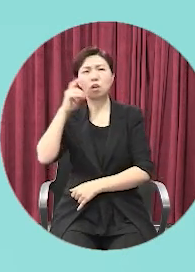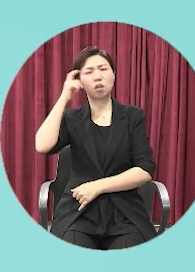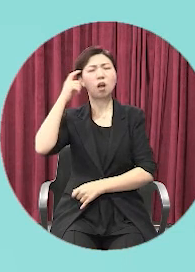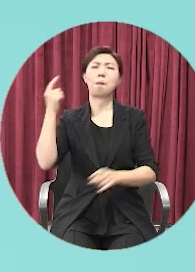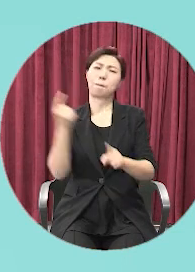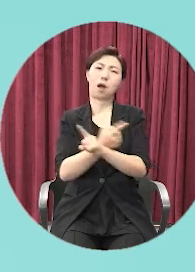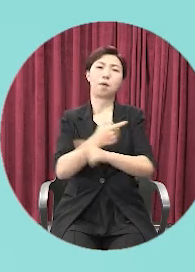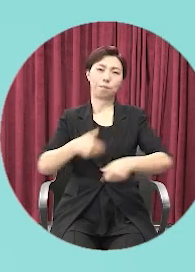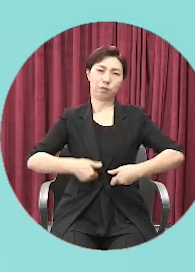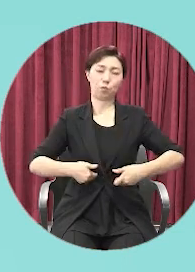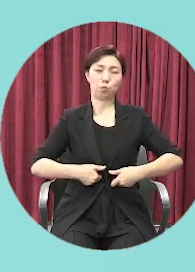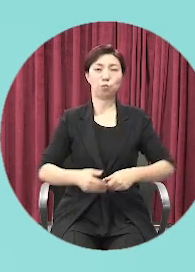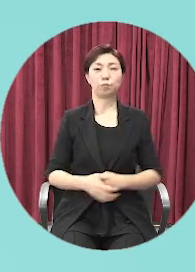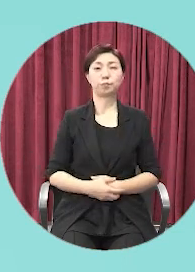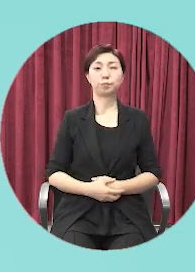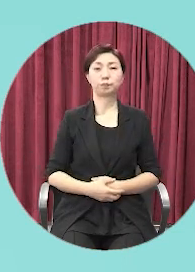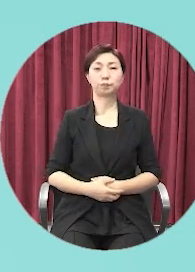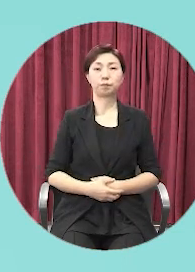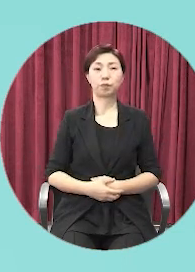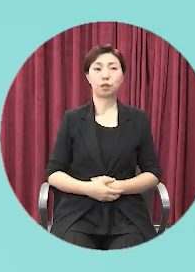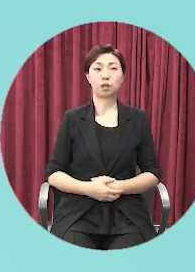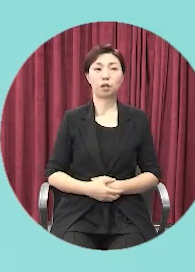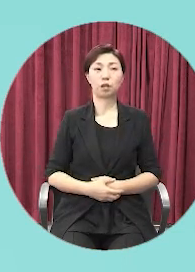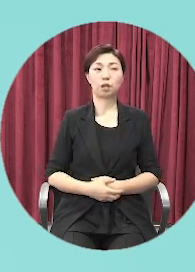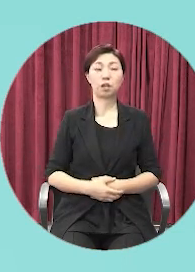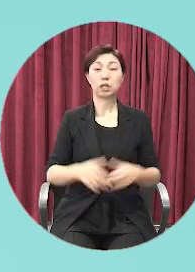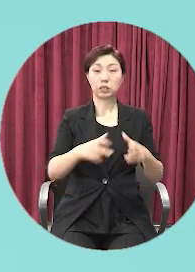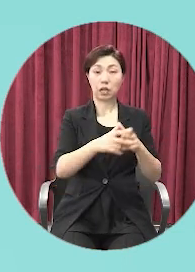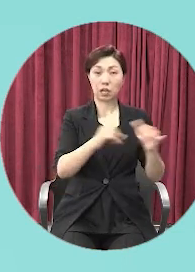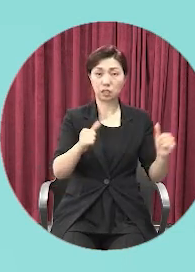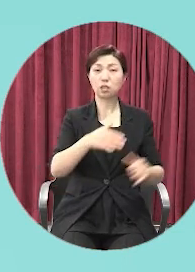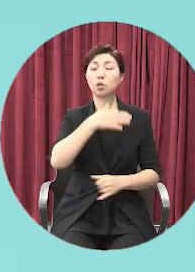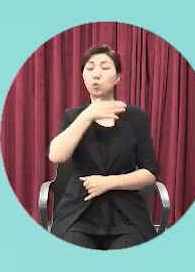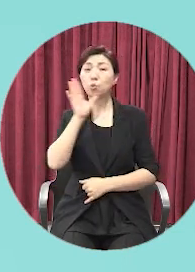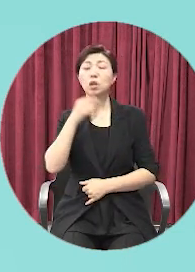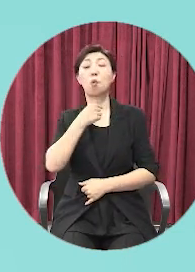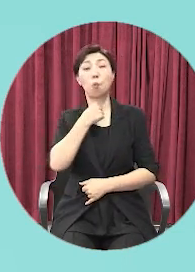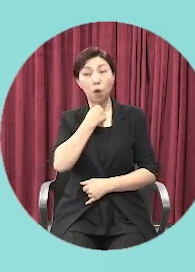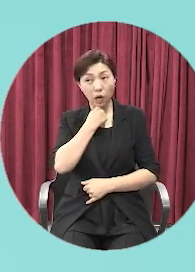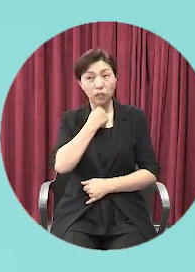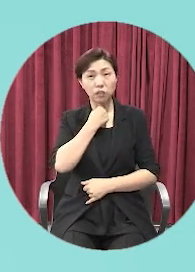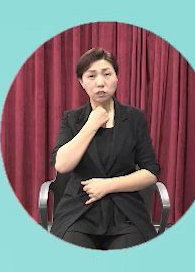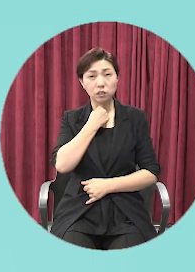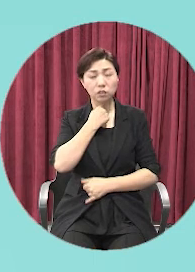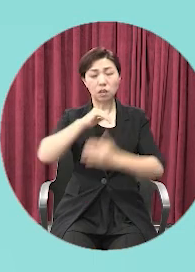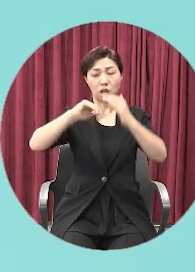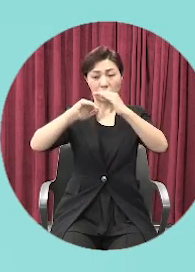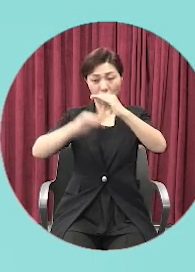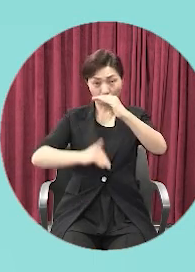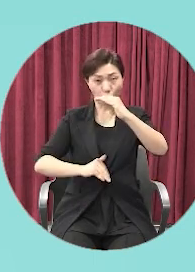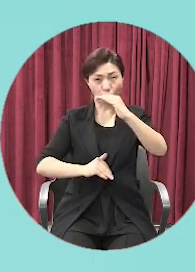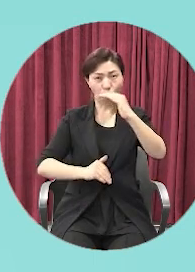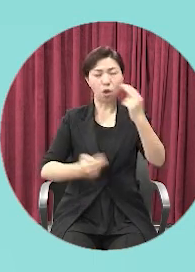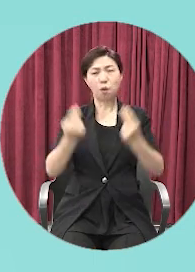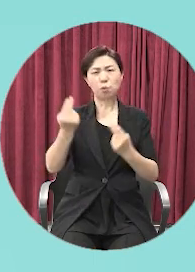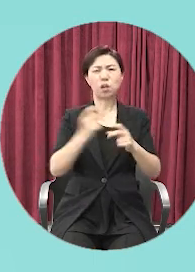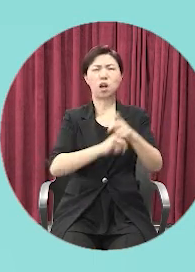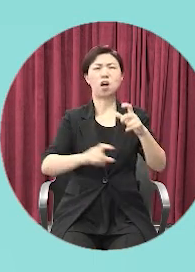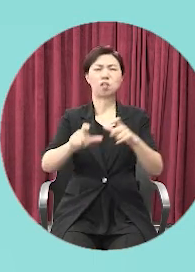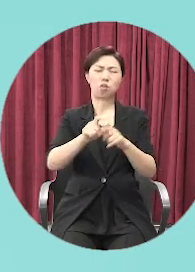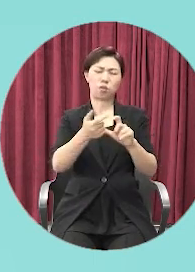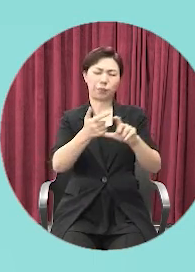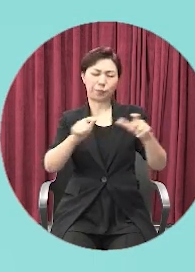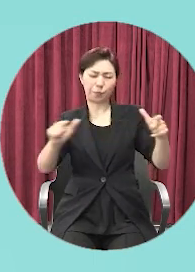하고, 그들이 가지고 있는 니즈들이 일반 우리가 가지고 있는 니즈들보다 더 다양할 수 있다라고